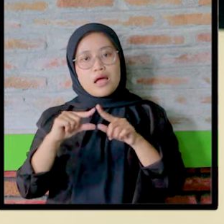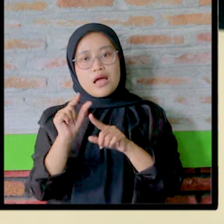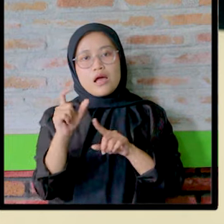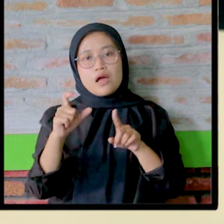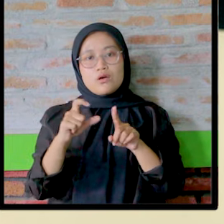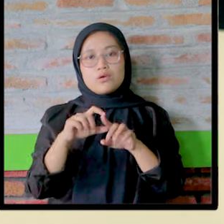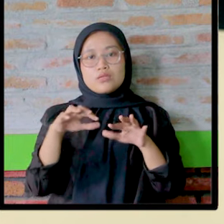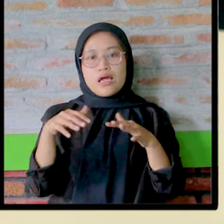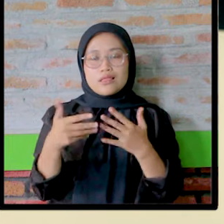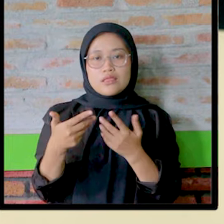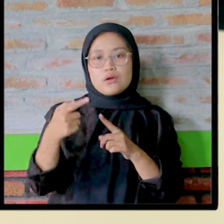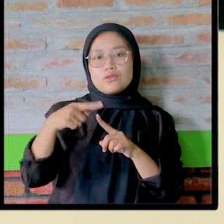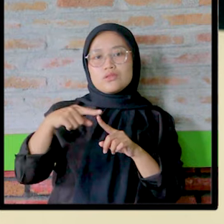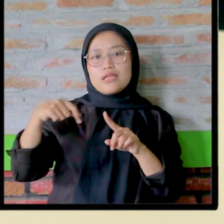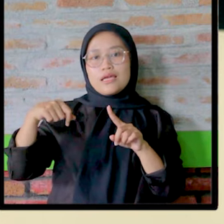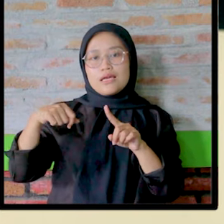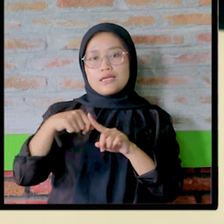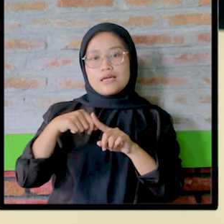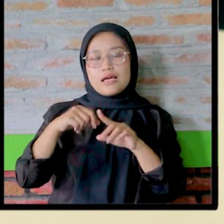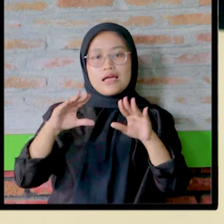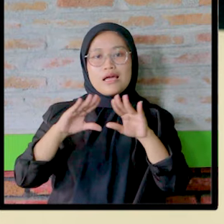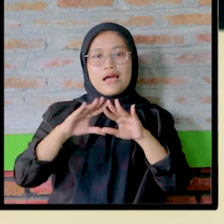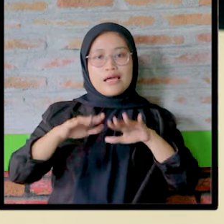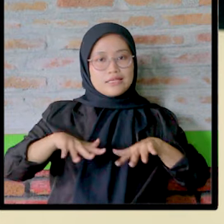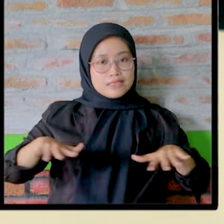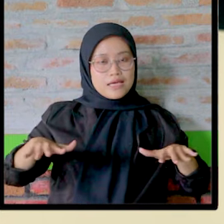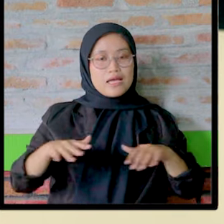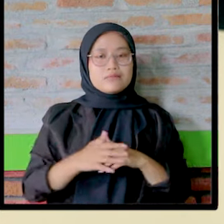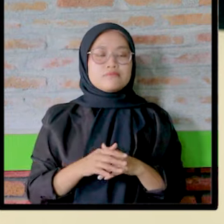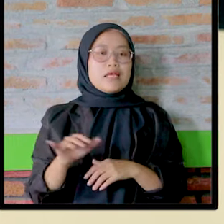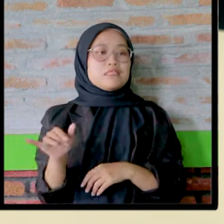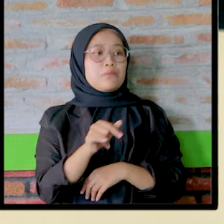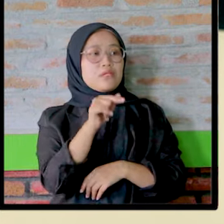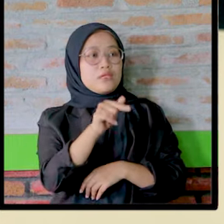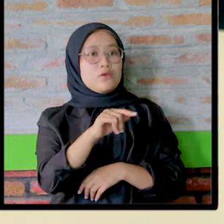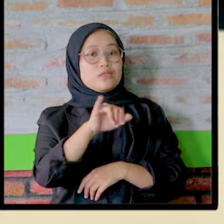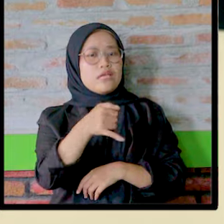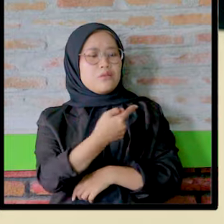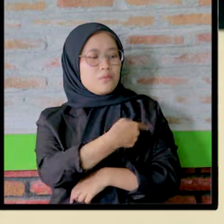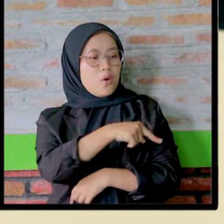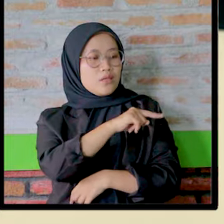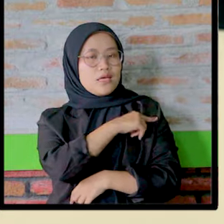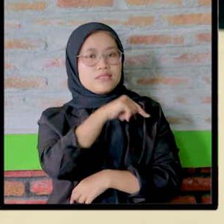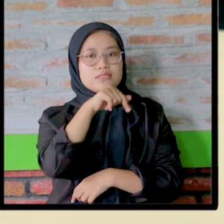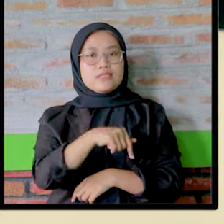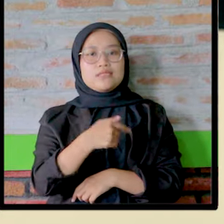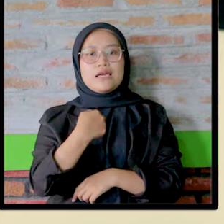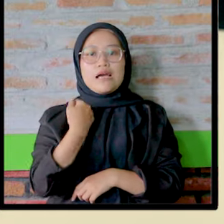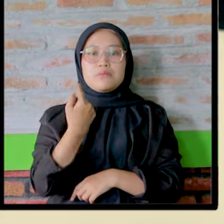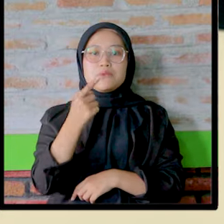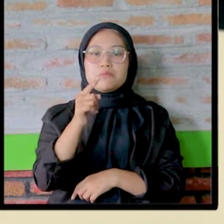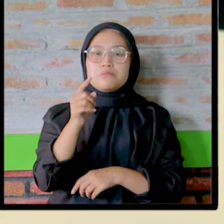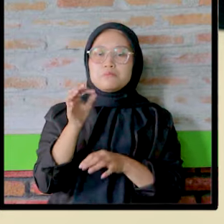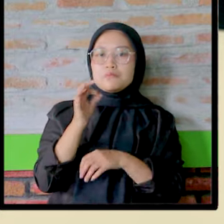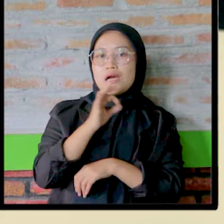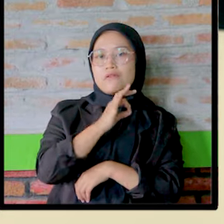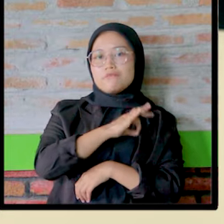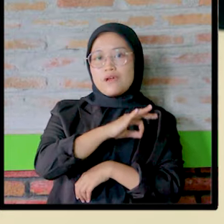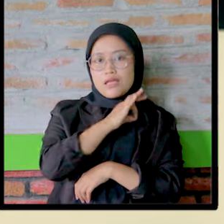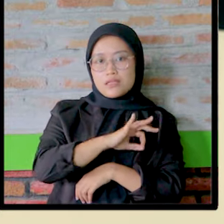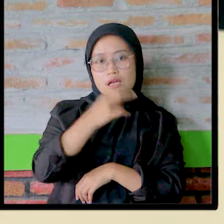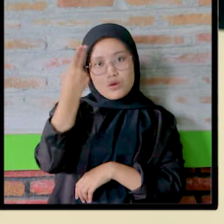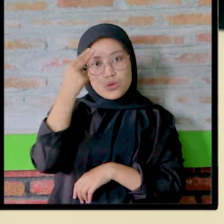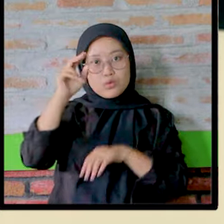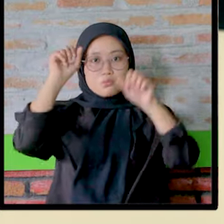TK yang untuk tk-nya gitu tksisah I nah seperti itu Nah potensi inilah yang kemudian kita gunakan I untuk